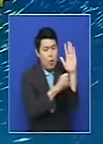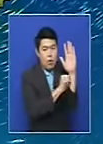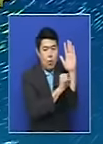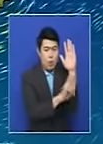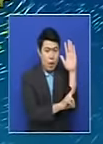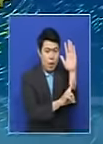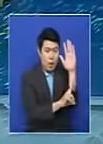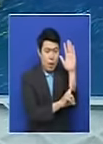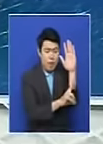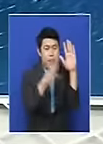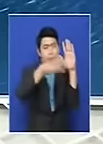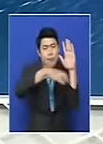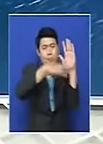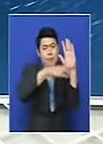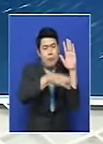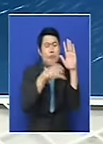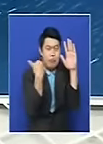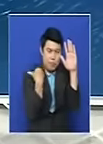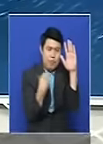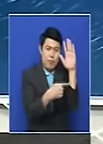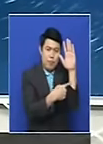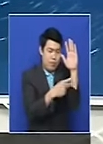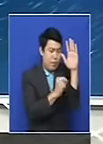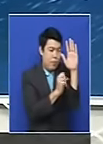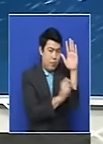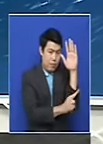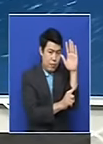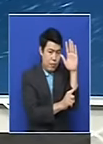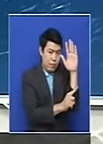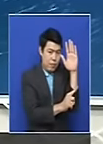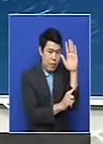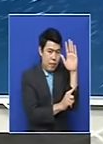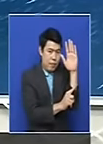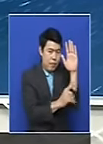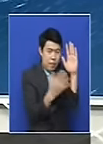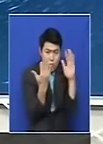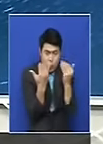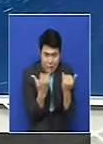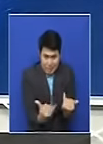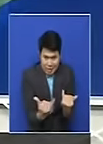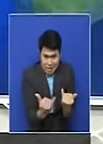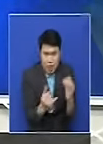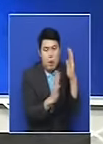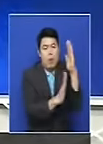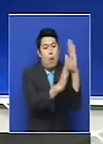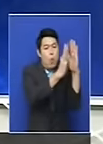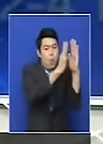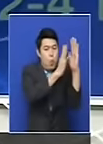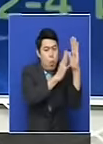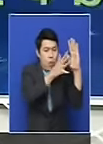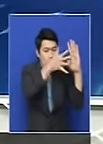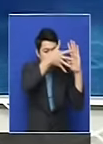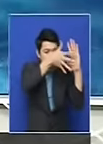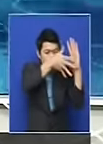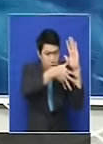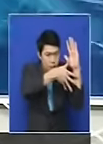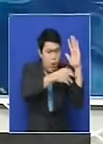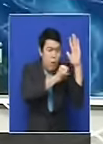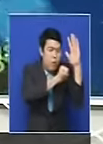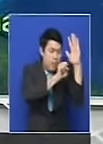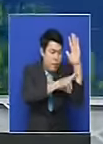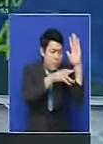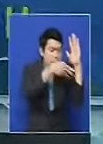ราษฎร์ธานีนะครับเริ่มที่จะมีฝนตกลงมาและที่นครศรีธรรมราชครับขณะที่ในวันนี้นะครับก็จะเคลื่อนผ่านตรงบริเวณของพื้นที่จังหวัดสุ